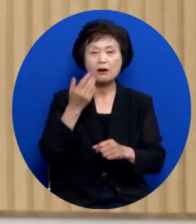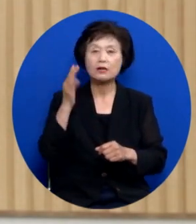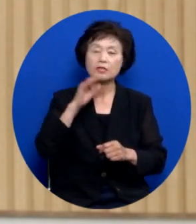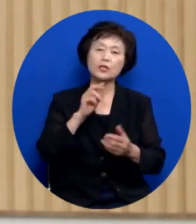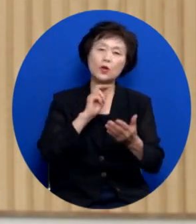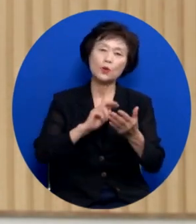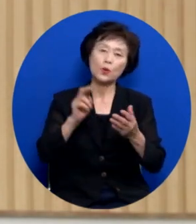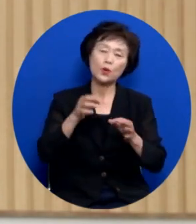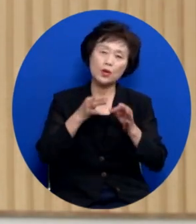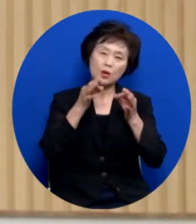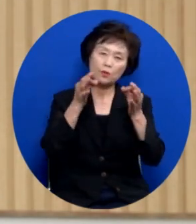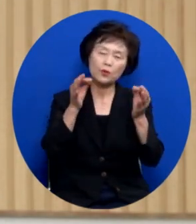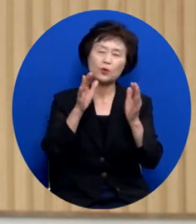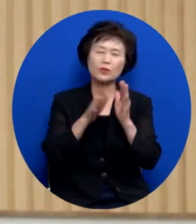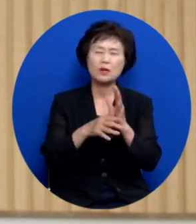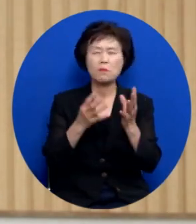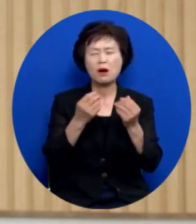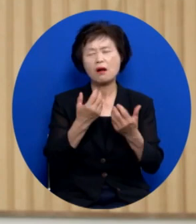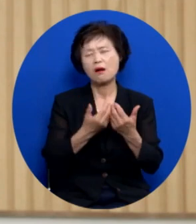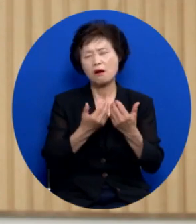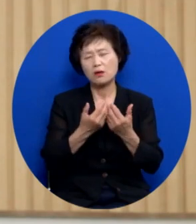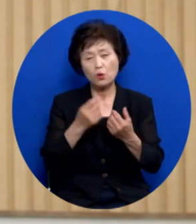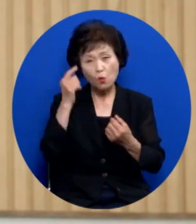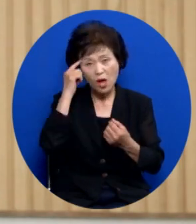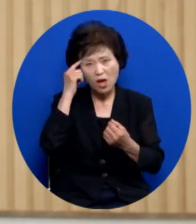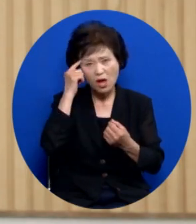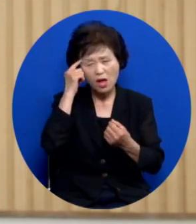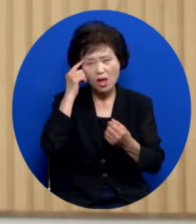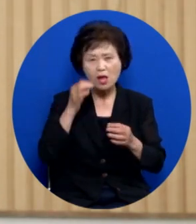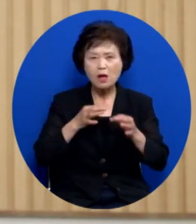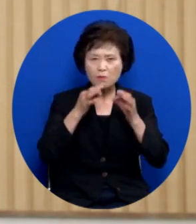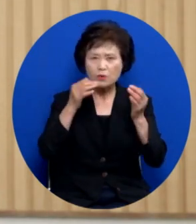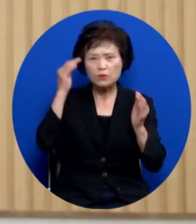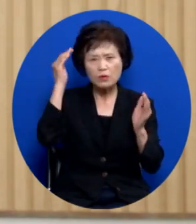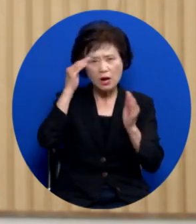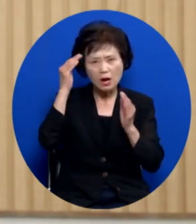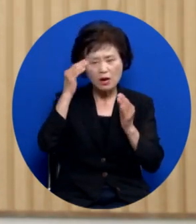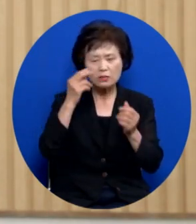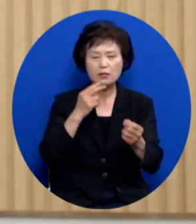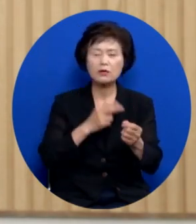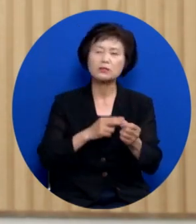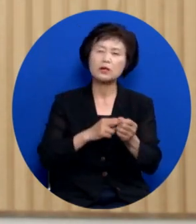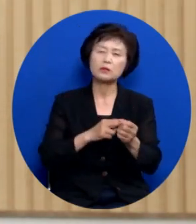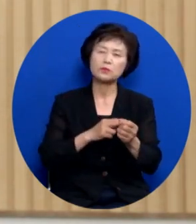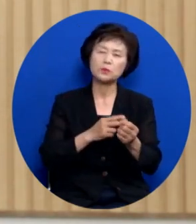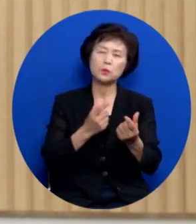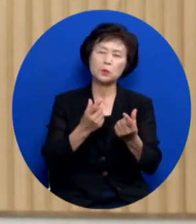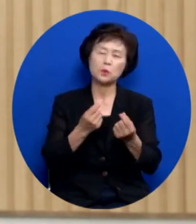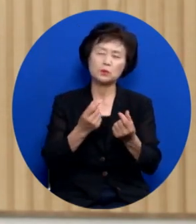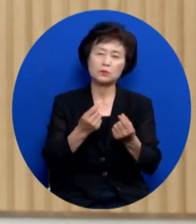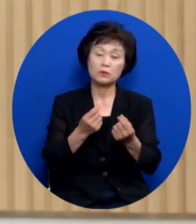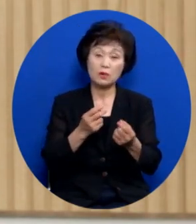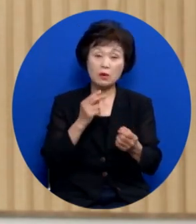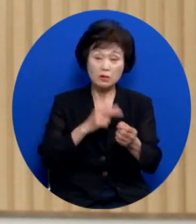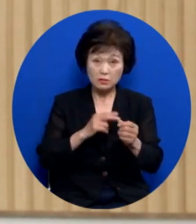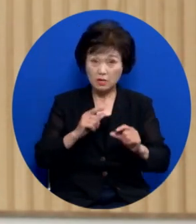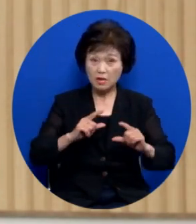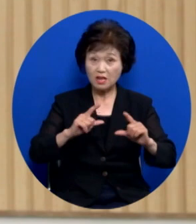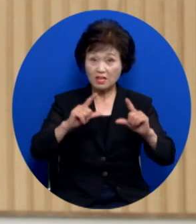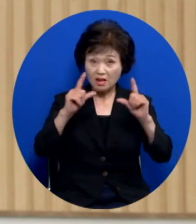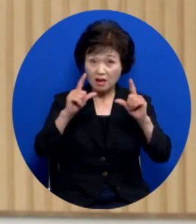때는 대단히 어색합니다. 부르는 학생들도 듣는 선생님들도 그렇습니다. 스승의 날에